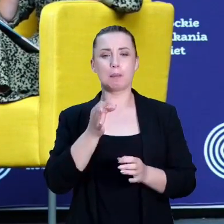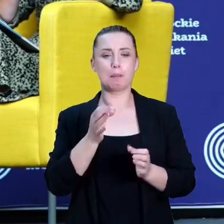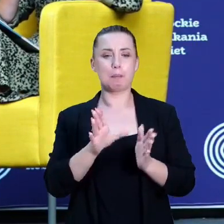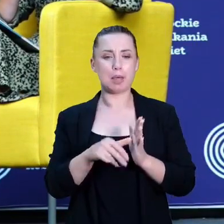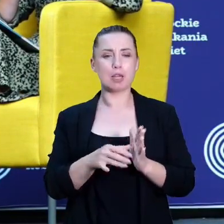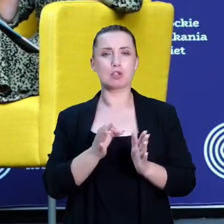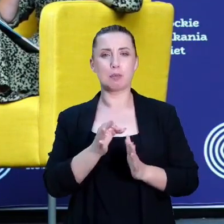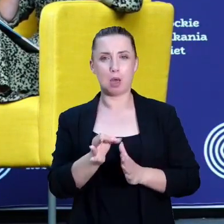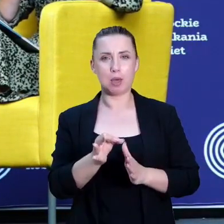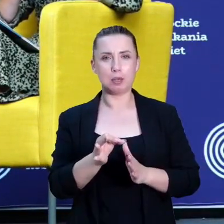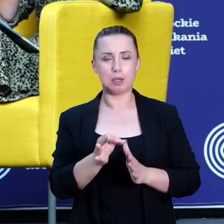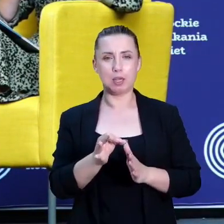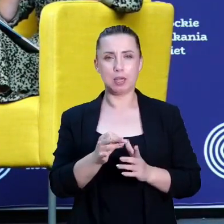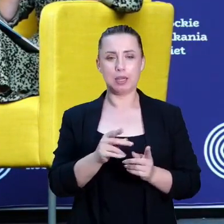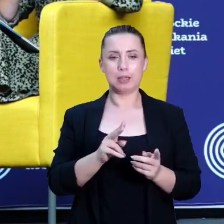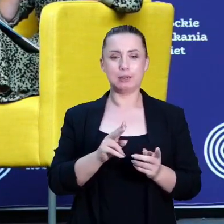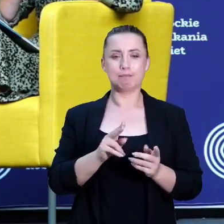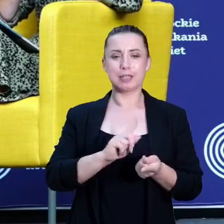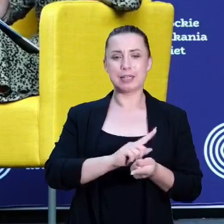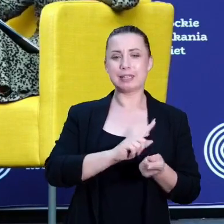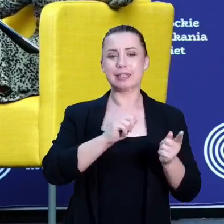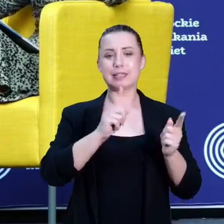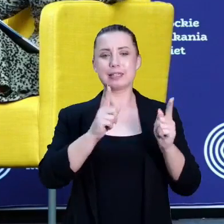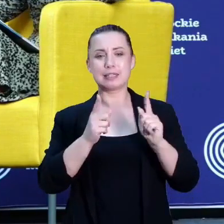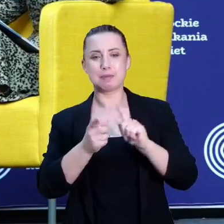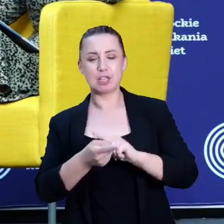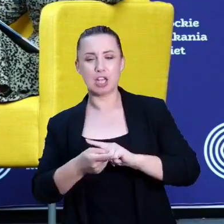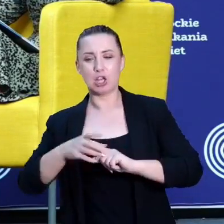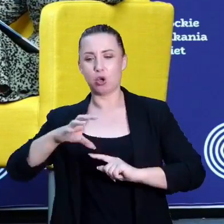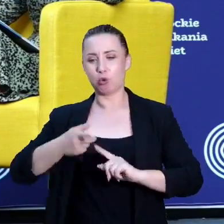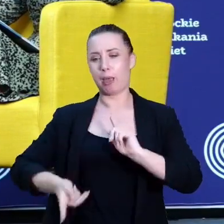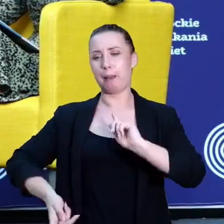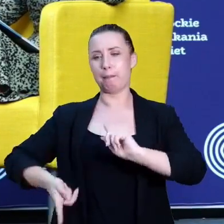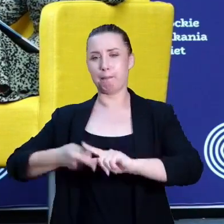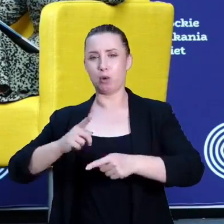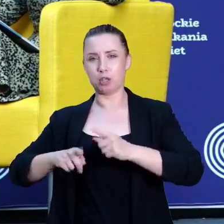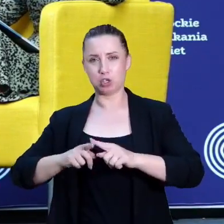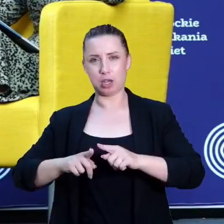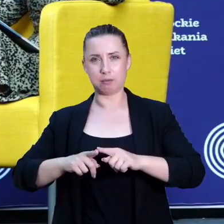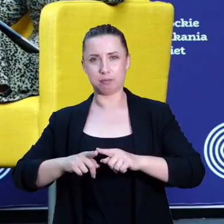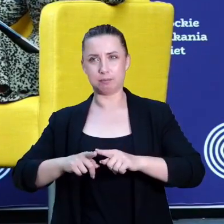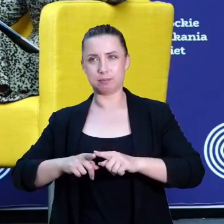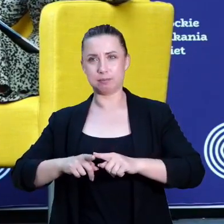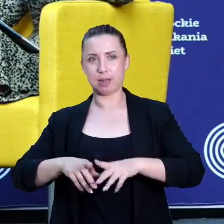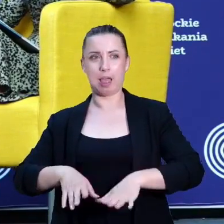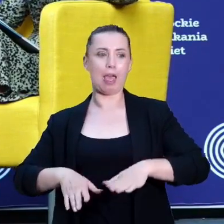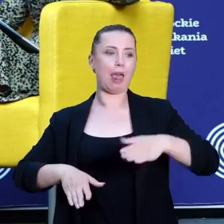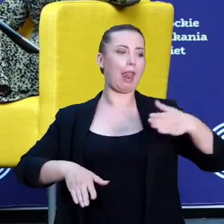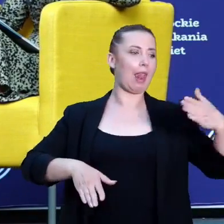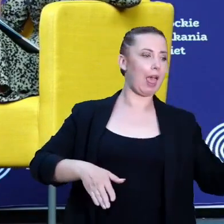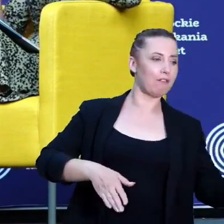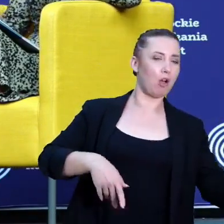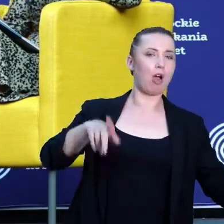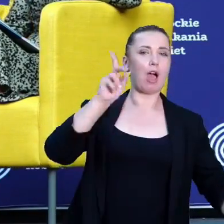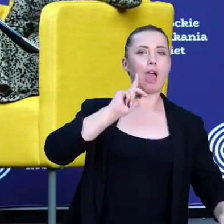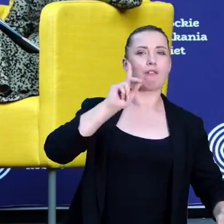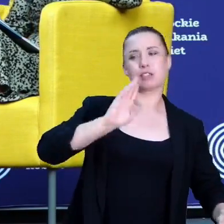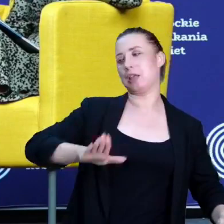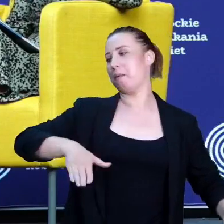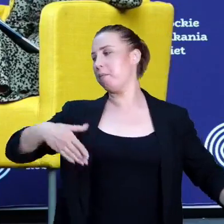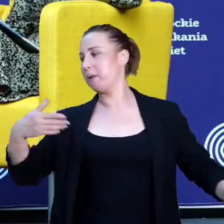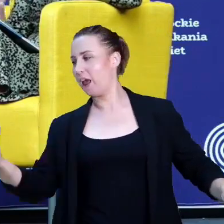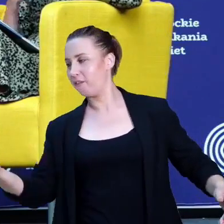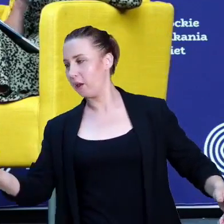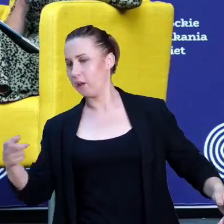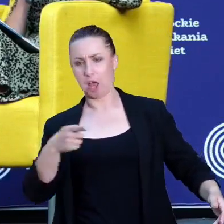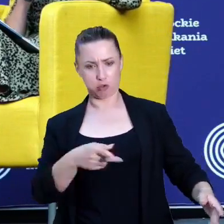ich partnerzy z tych samych miejscowości odpłynęli w skrajną prawicę. No bo oni razem biedaki, tworzą no. Związki